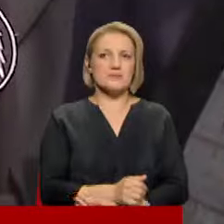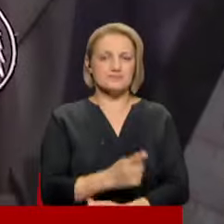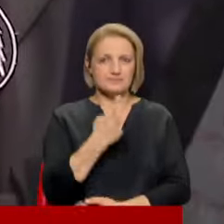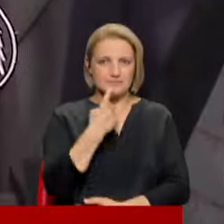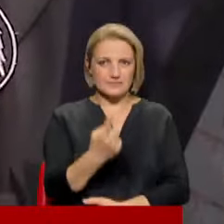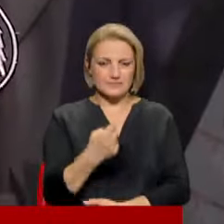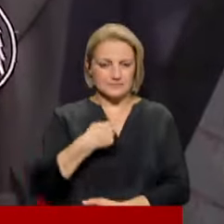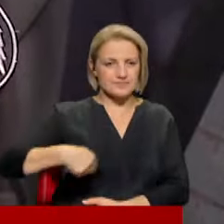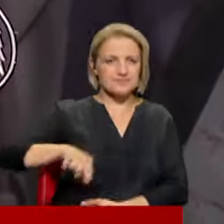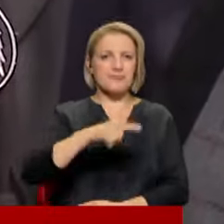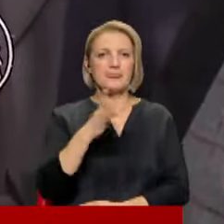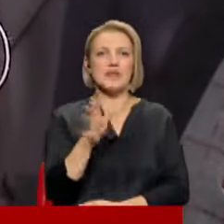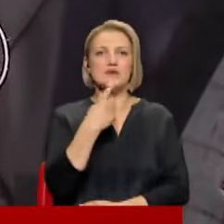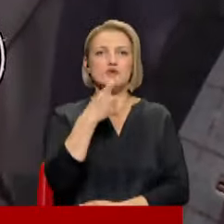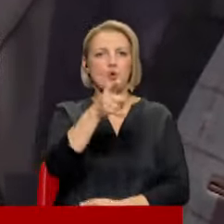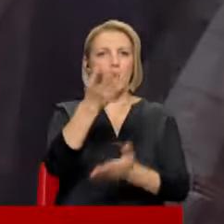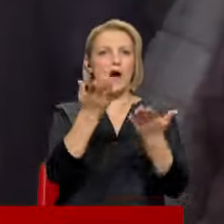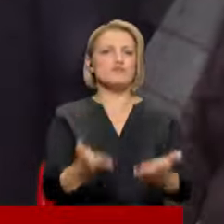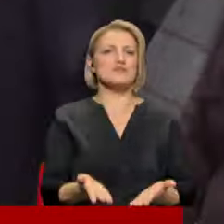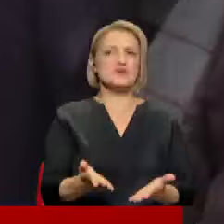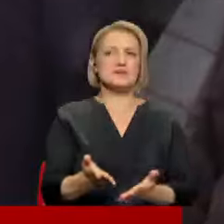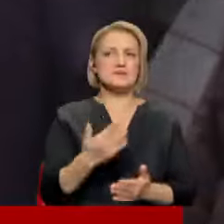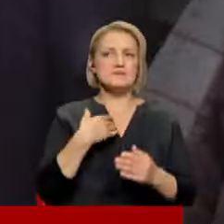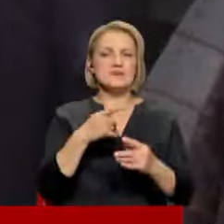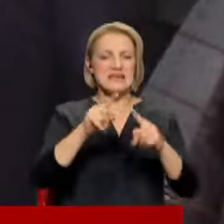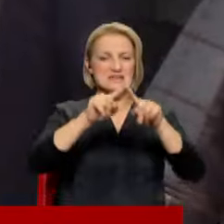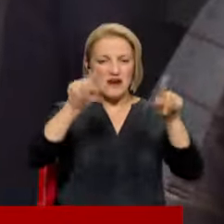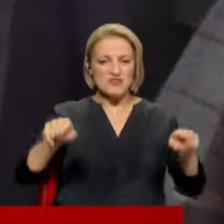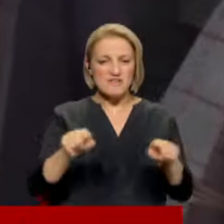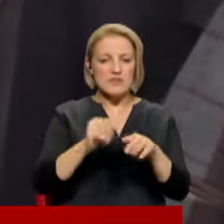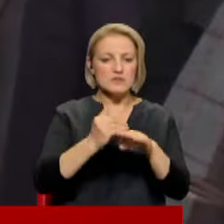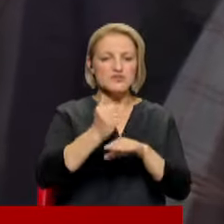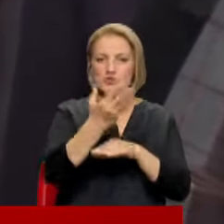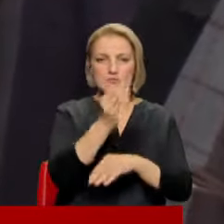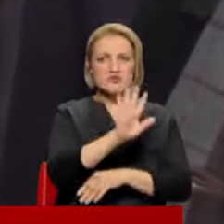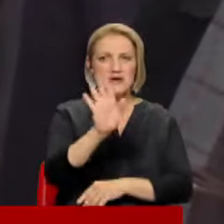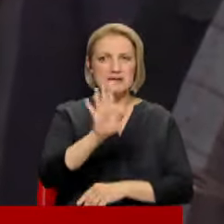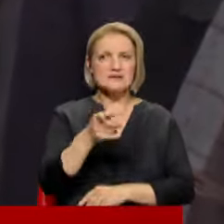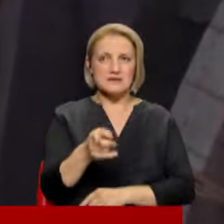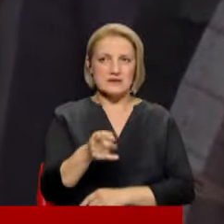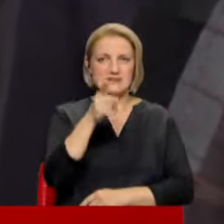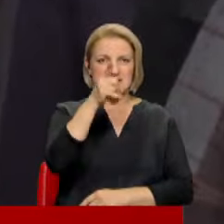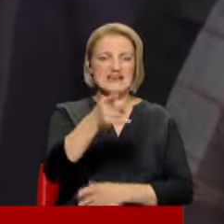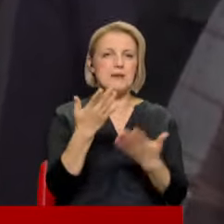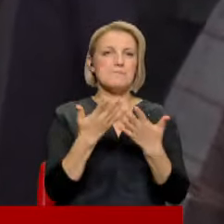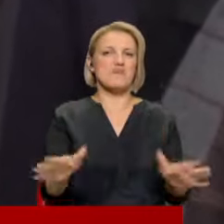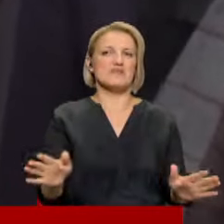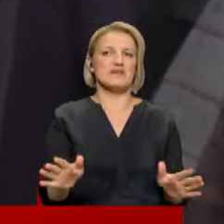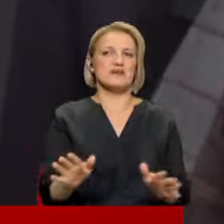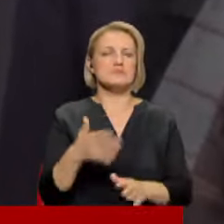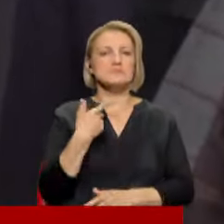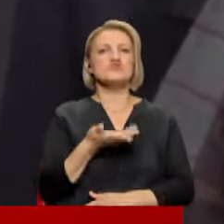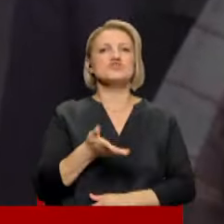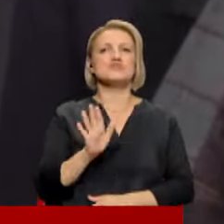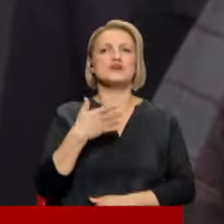Diyorlar ki biz ne diyorsak onu kabul edecek, çizdiğimiz çerçevenin dışına çıkmayacaksınız. Çıkarsan seni mahvederiz.